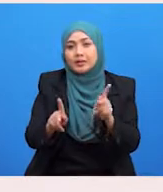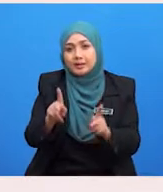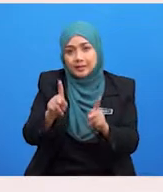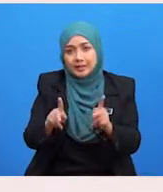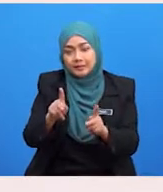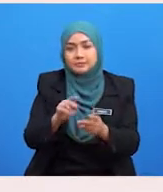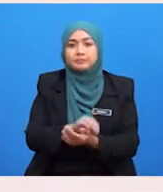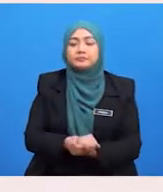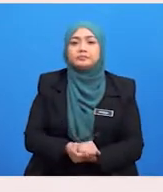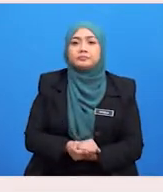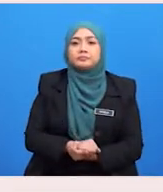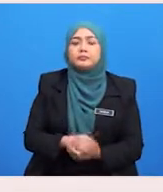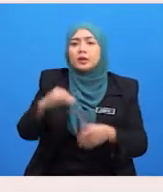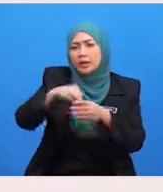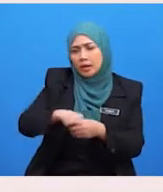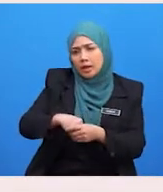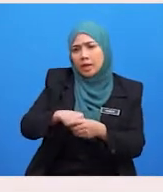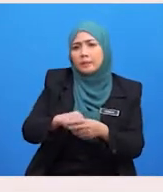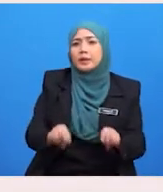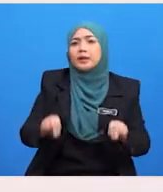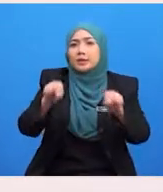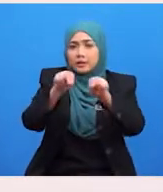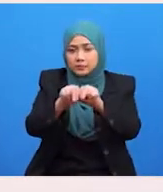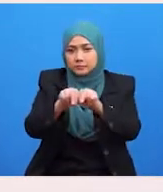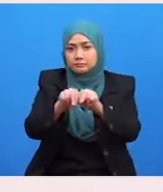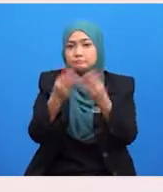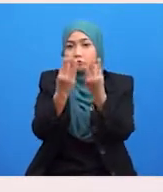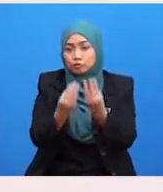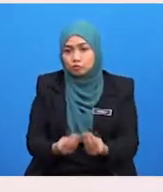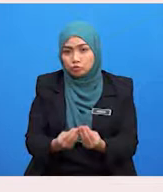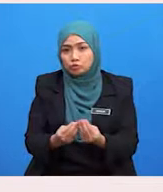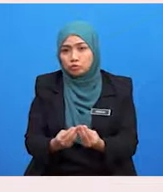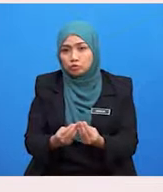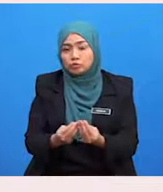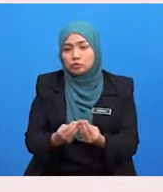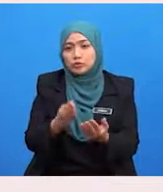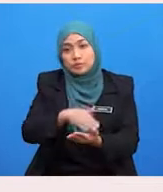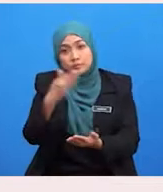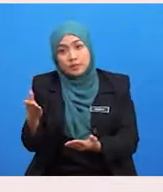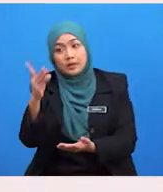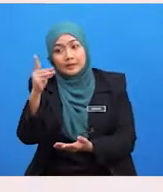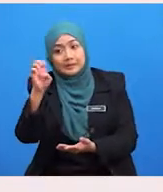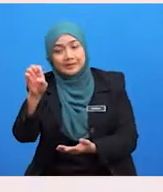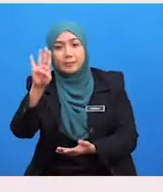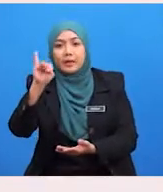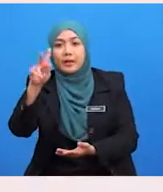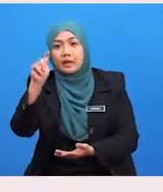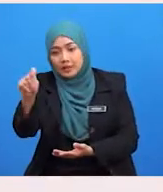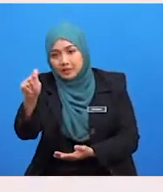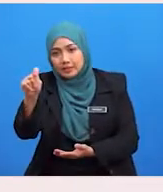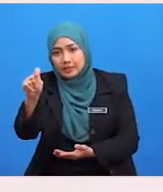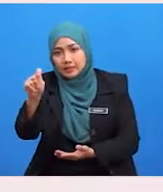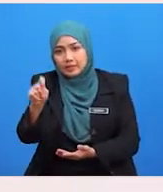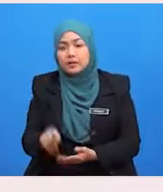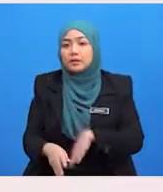bergu. Dalam akaun susut nilai kenderaan, catat sebelah debit dengan butiran susut